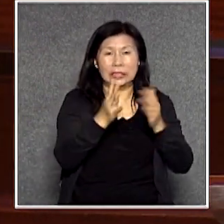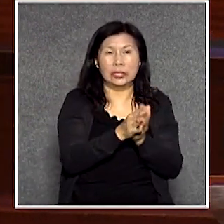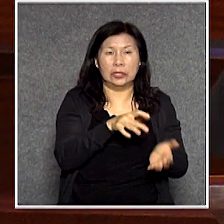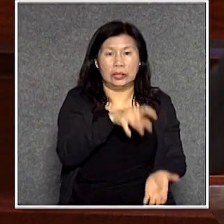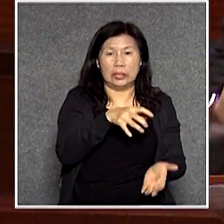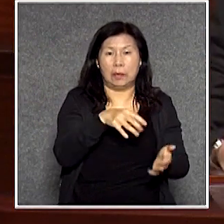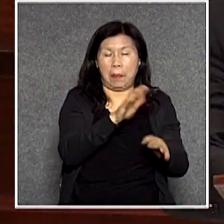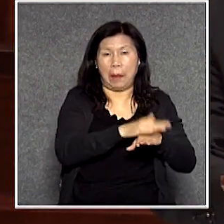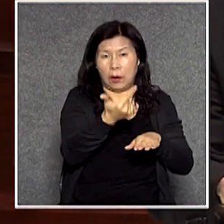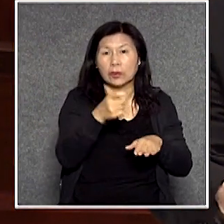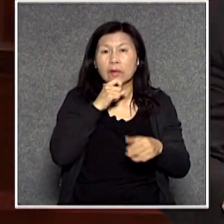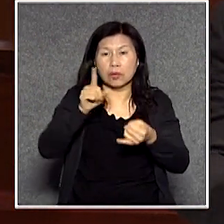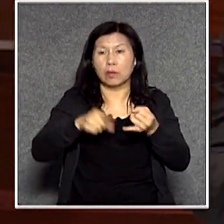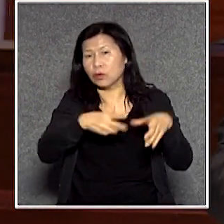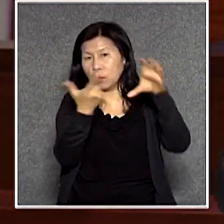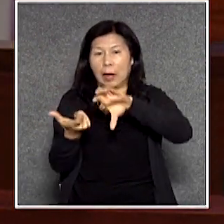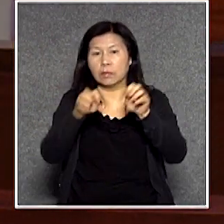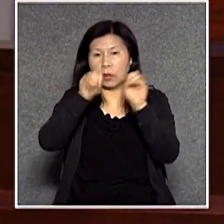心。